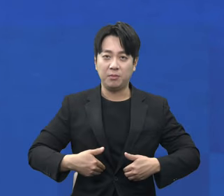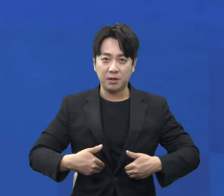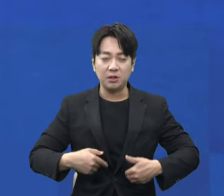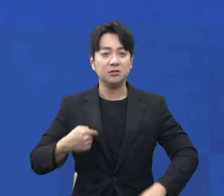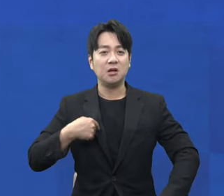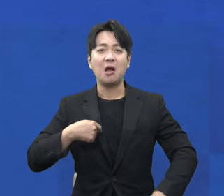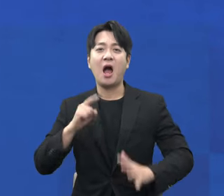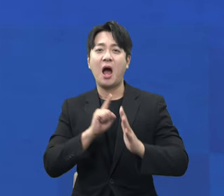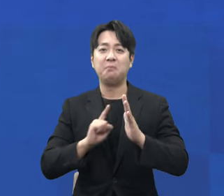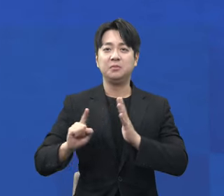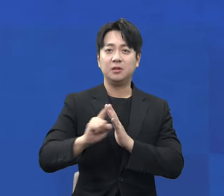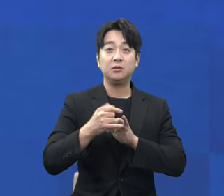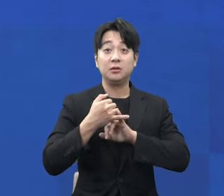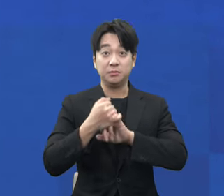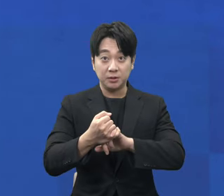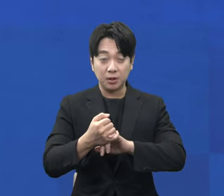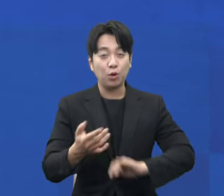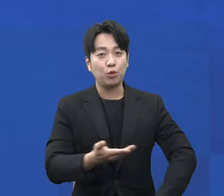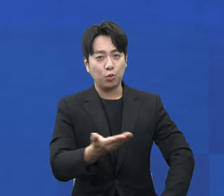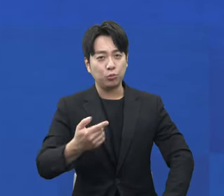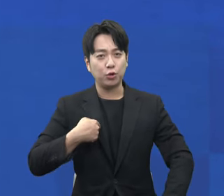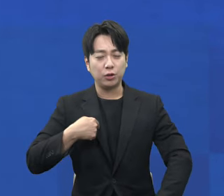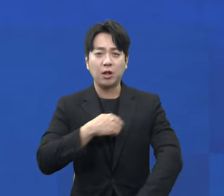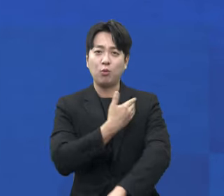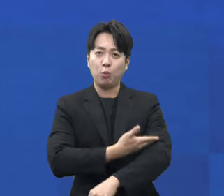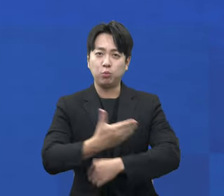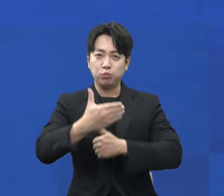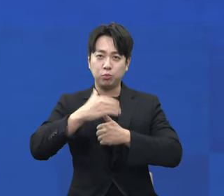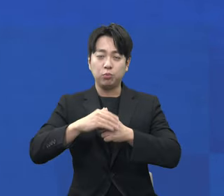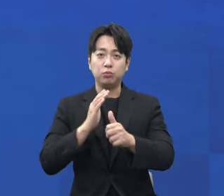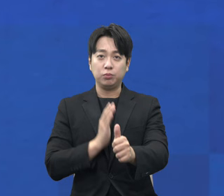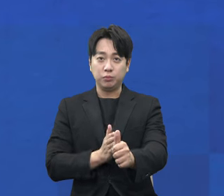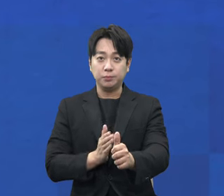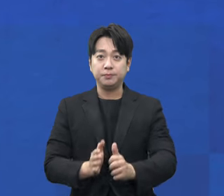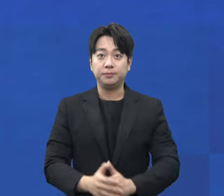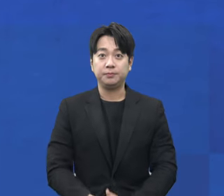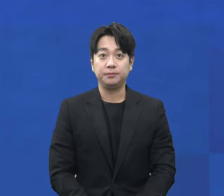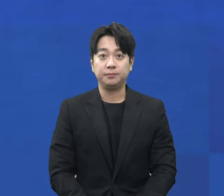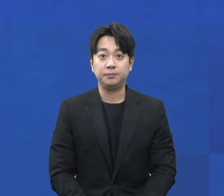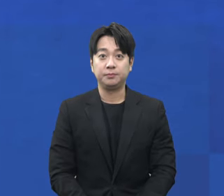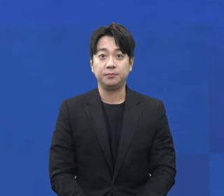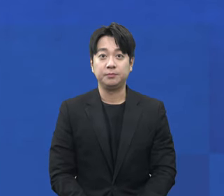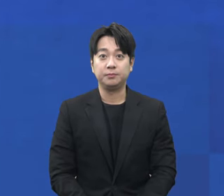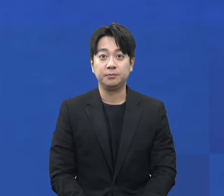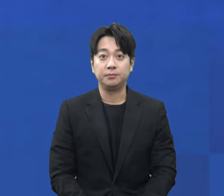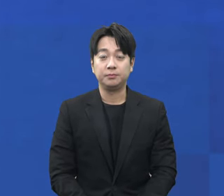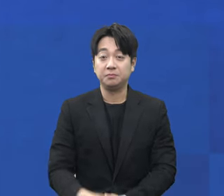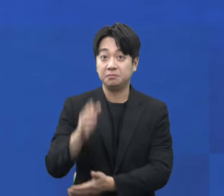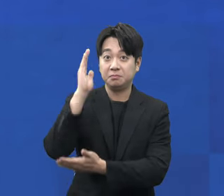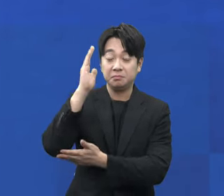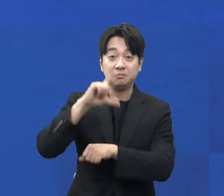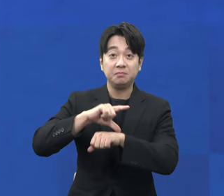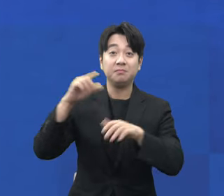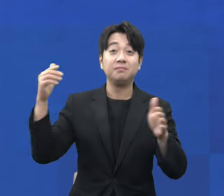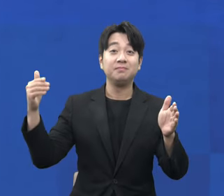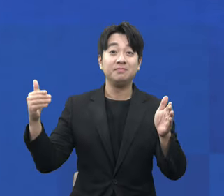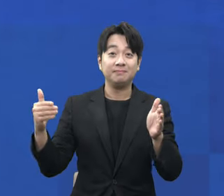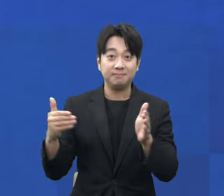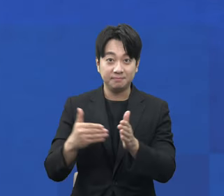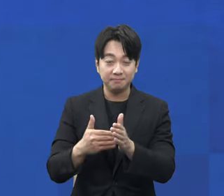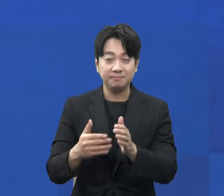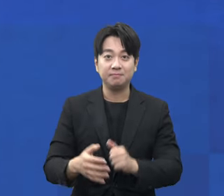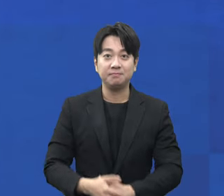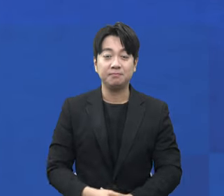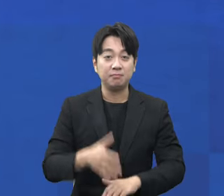내겠습니다. 여러분은 제게 표를 주십시오. 주어진 시간 거의 다 쓴 것 같습니다. 끝으로 거리에서